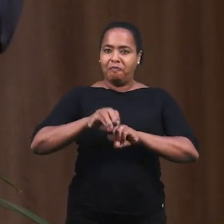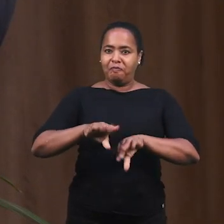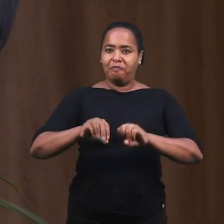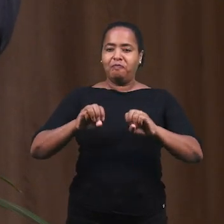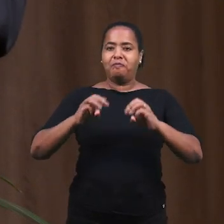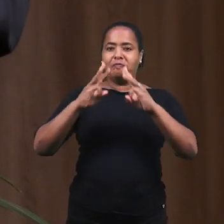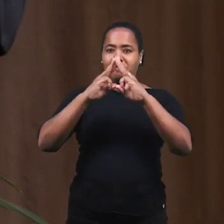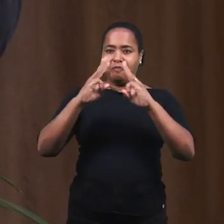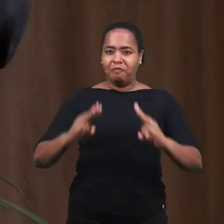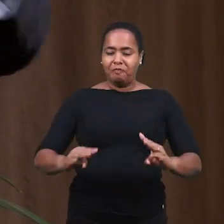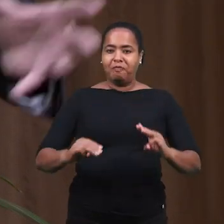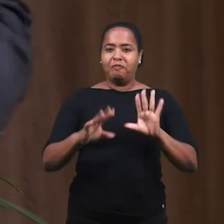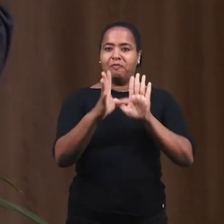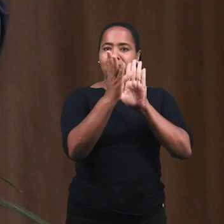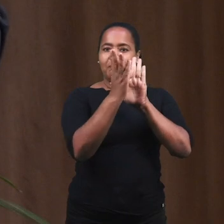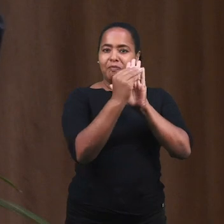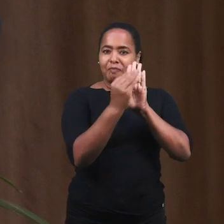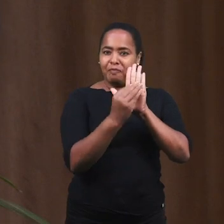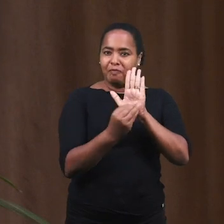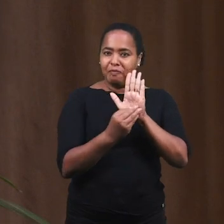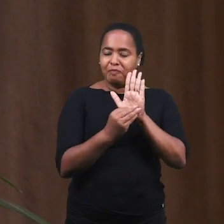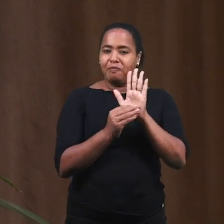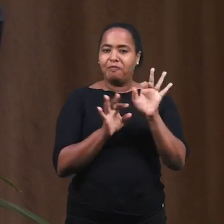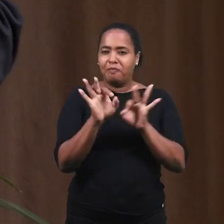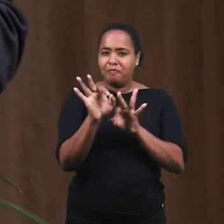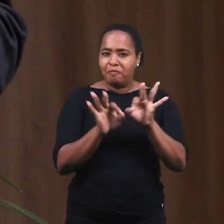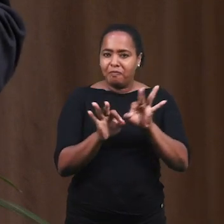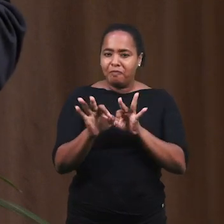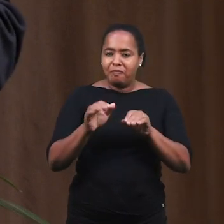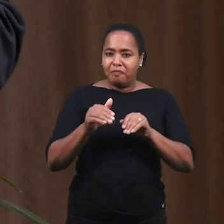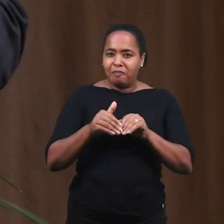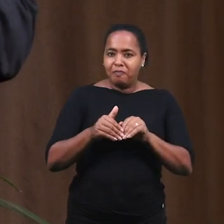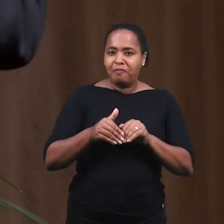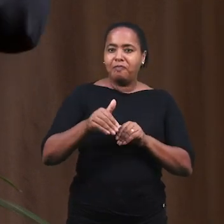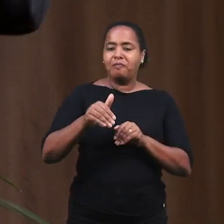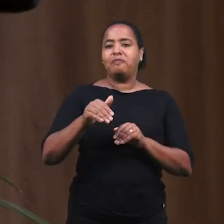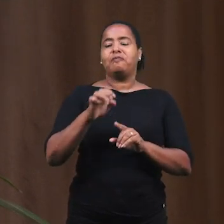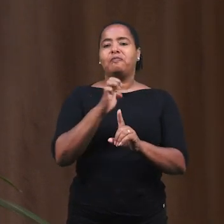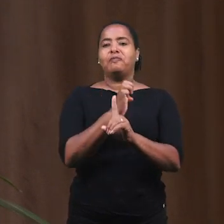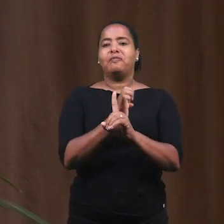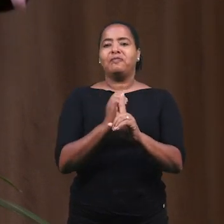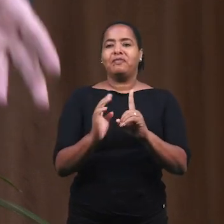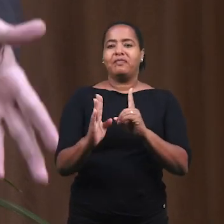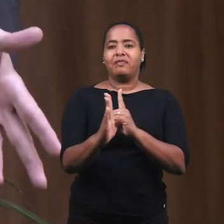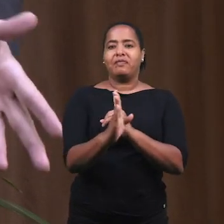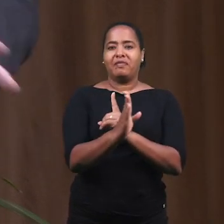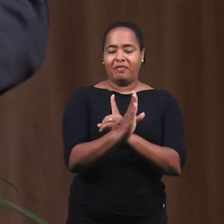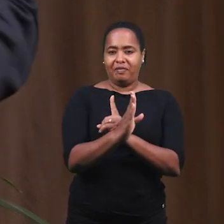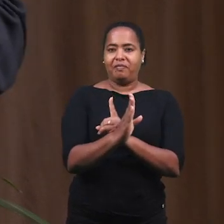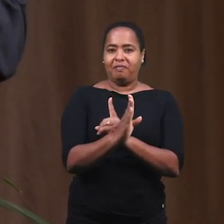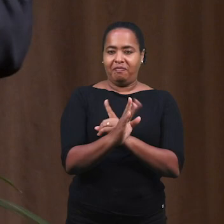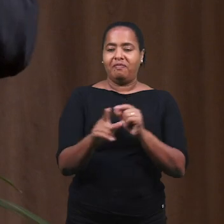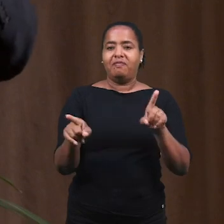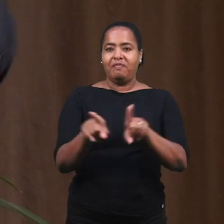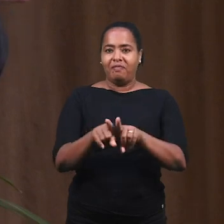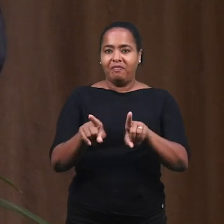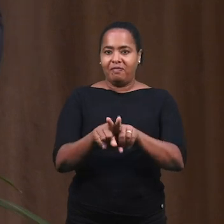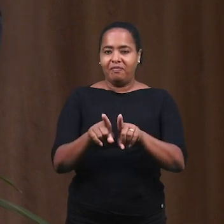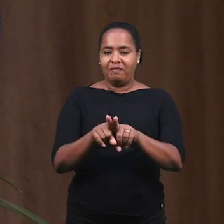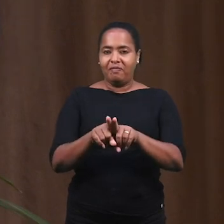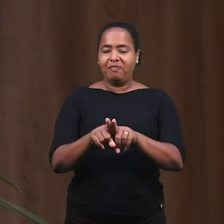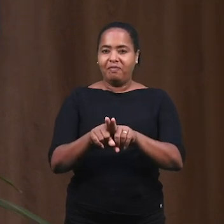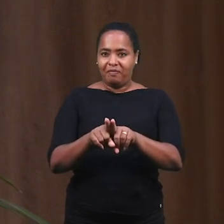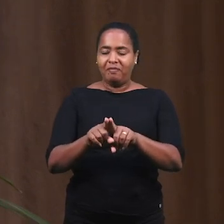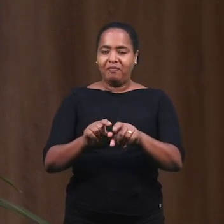«Завета Маханаима», все ее содержимое, оно готовится и строится на уроках Воскресной библейской школы